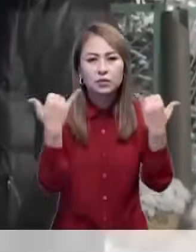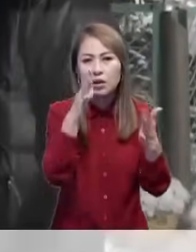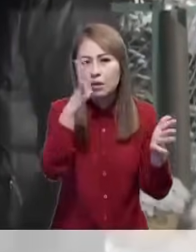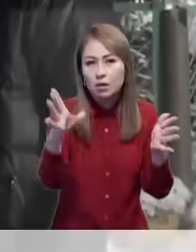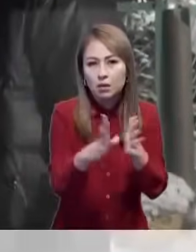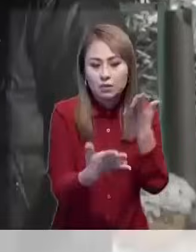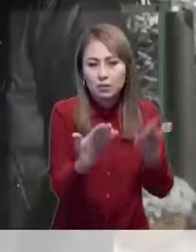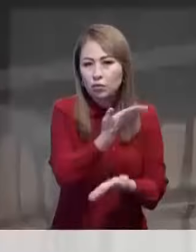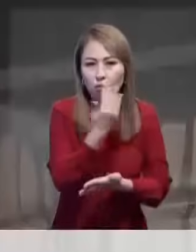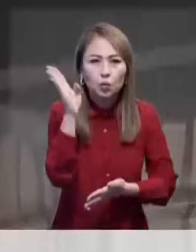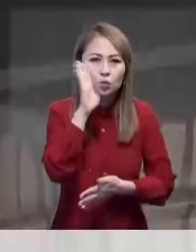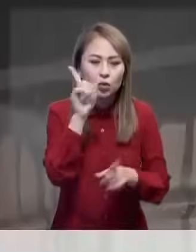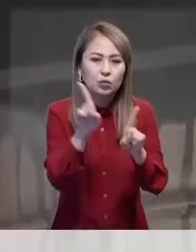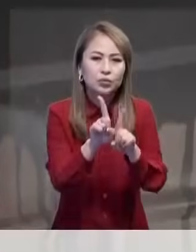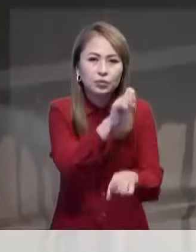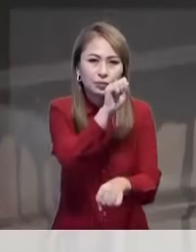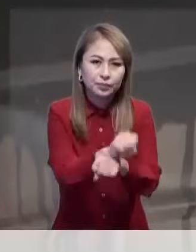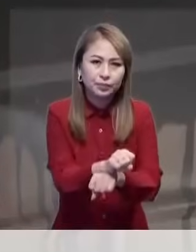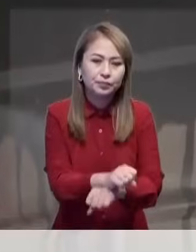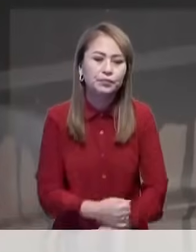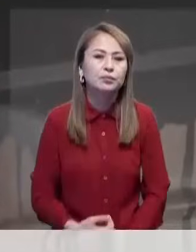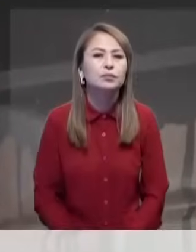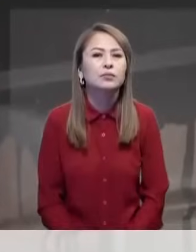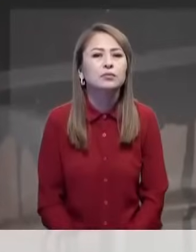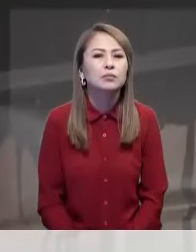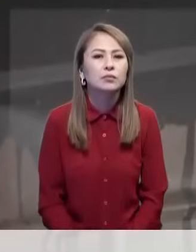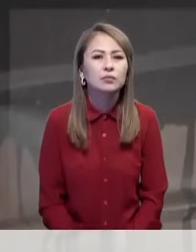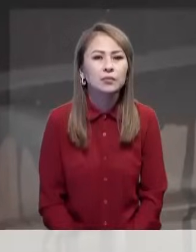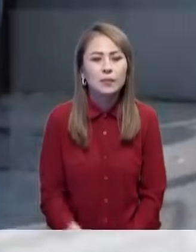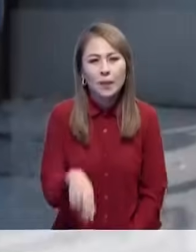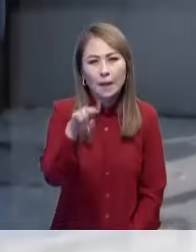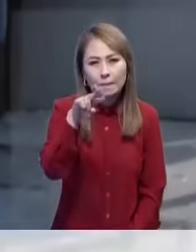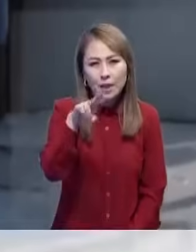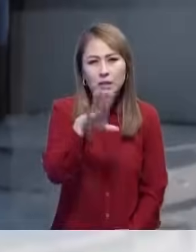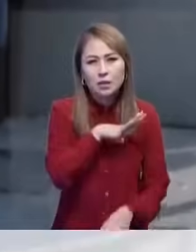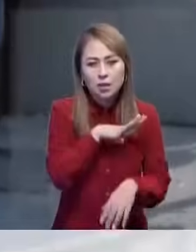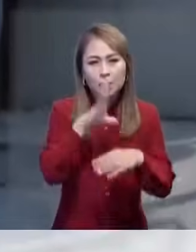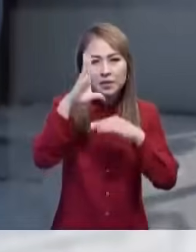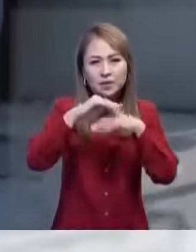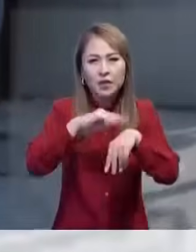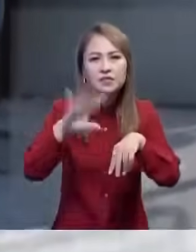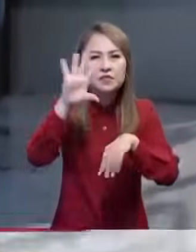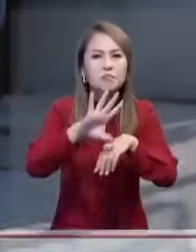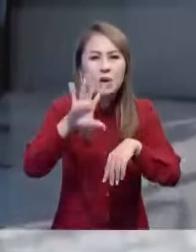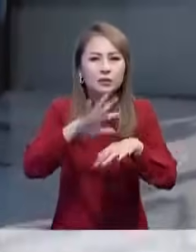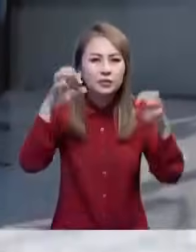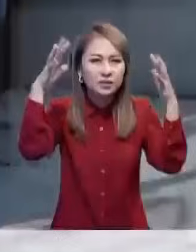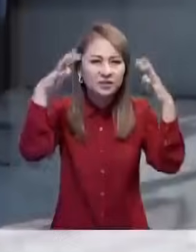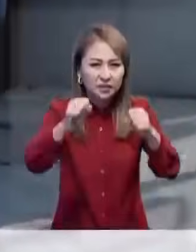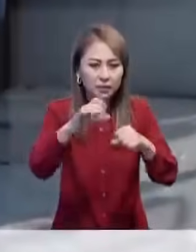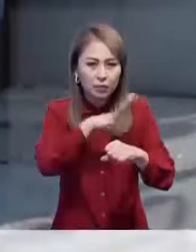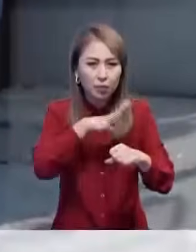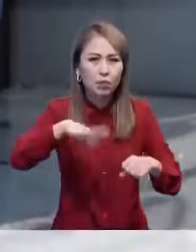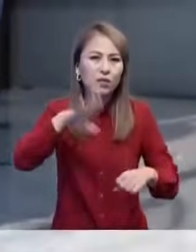энергиясы болмаған соң судың да тоқтағанын айтады. Пятницу в 5 часов где-то. Жұма күннен бері жарықсыз отырмыз. Артынша тіршілік